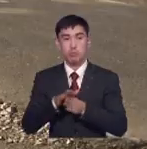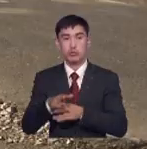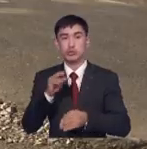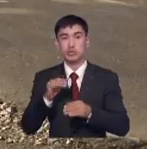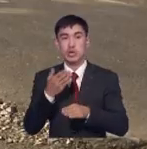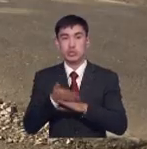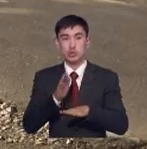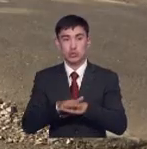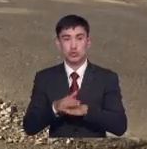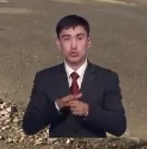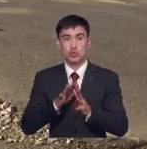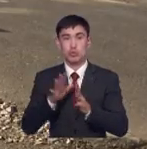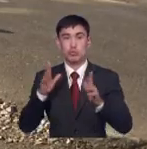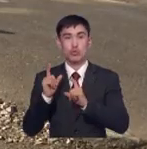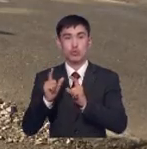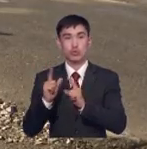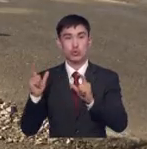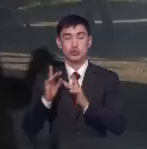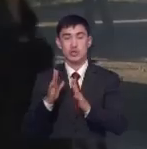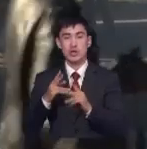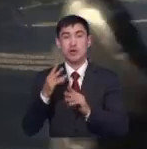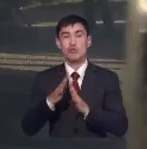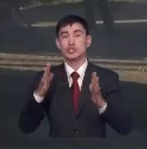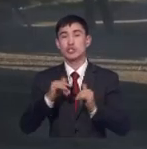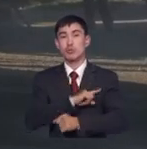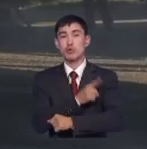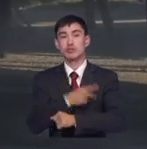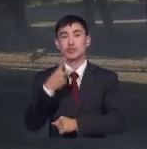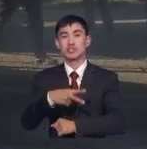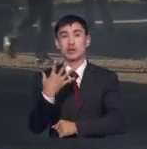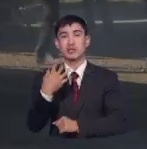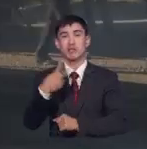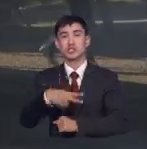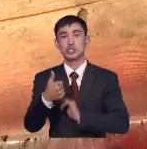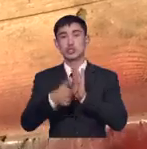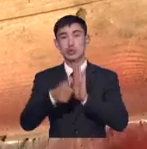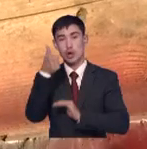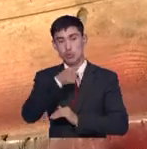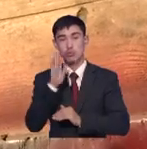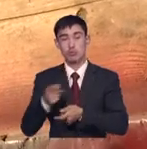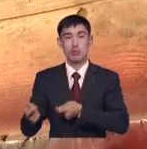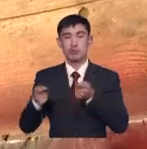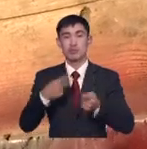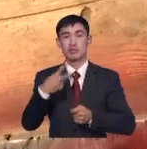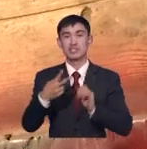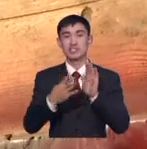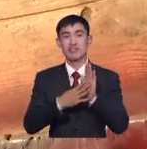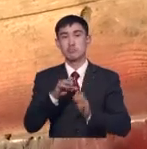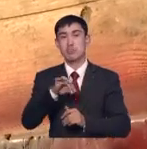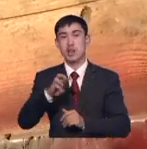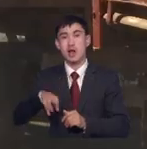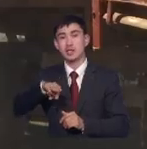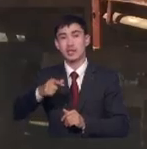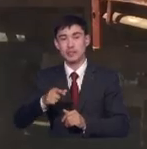загружено а для увеличения мощности в 2025 2026 годах будет привлечено 29 млрд тенге